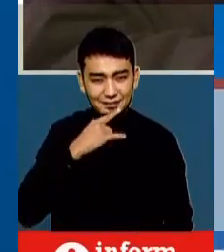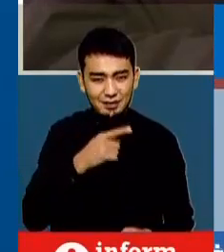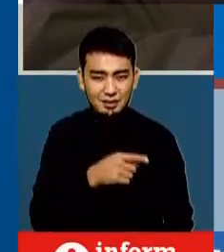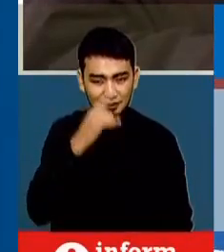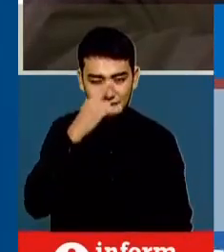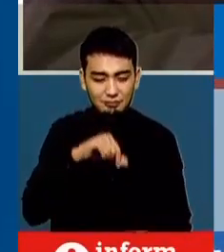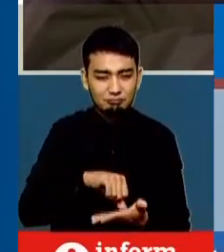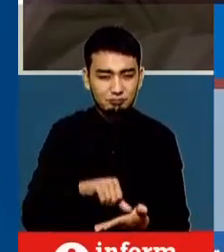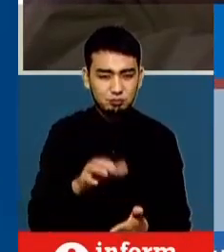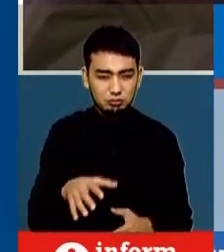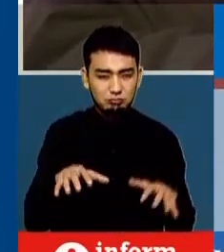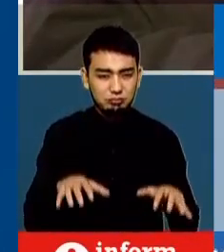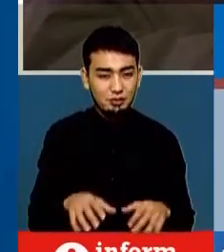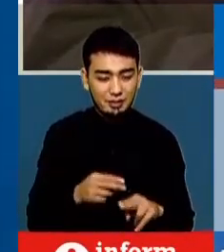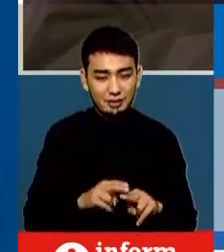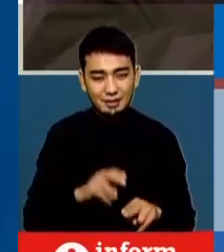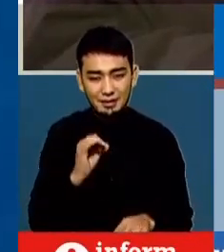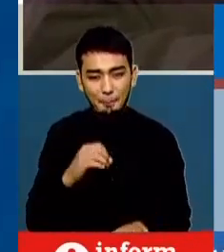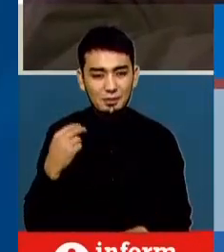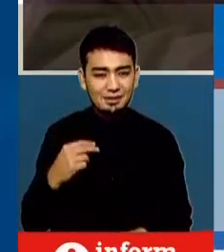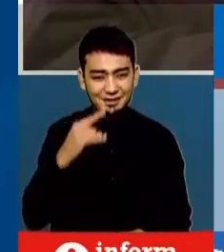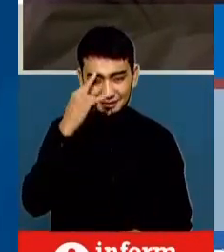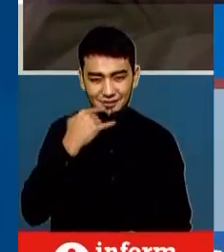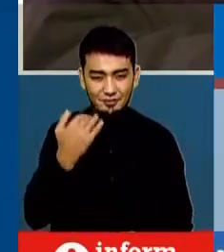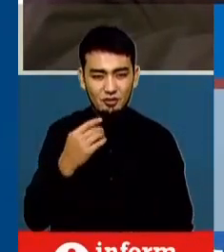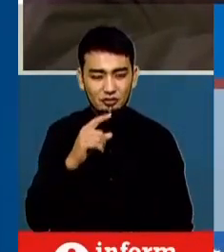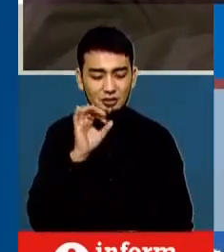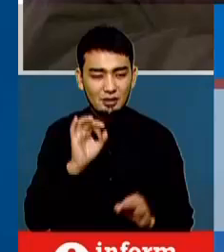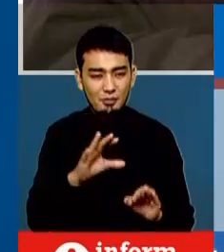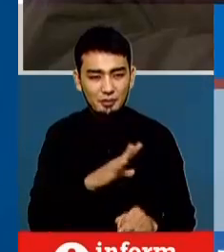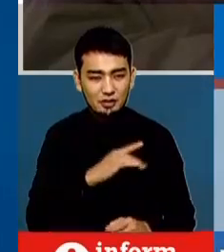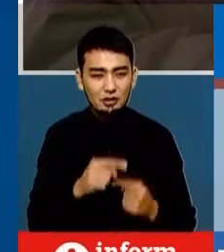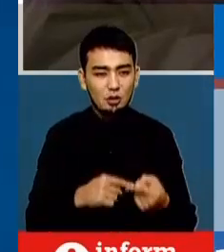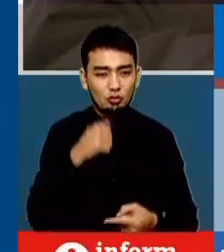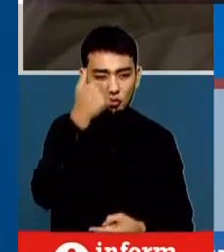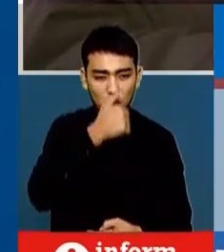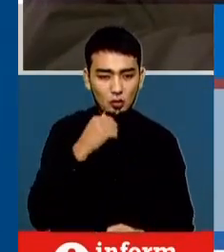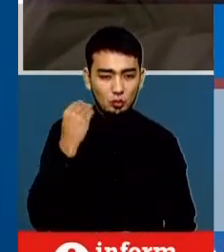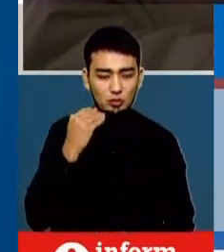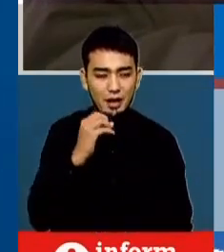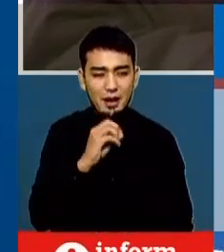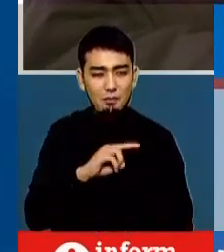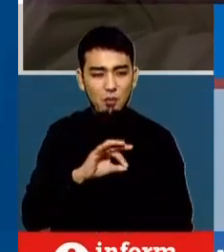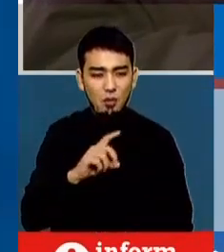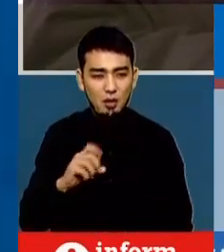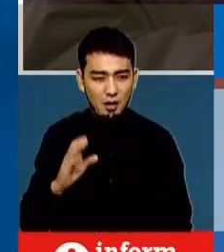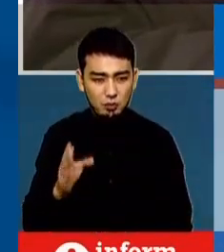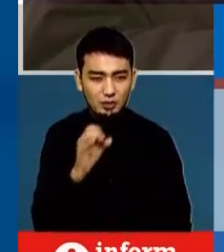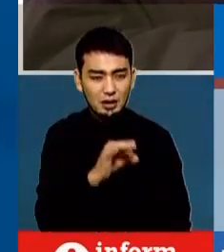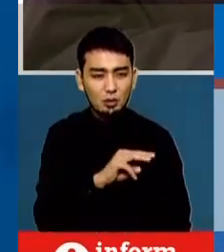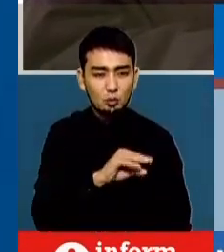это во внимание, наш президент заявил, что следующий год будет проходить под девизом «Тюркская эпоха» или